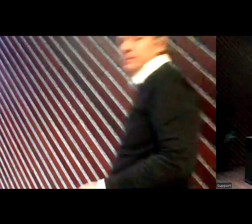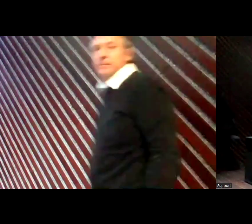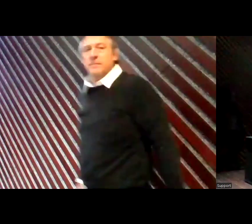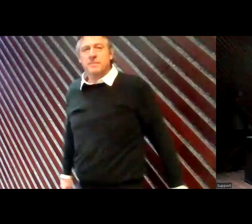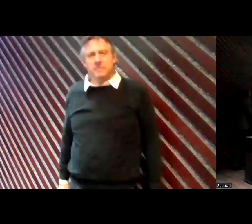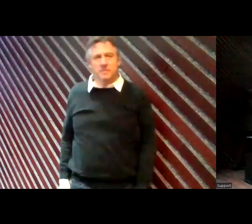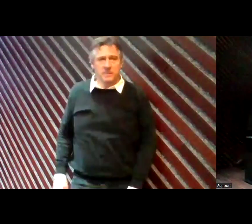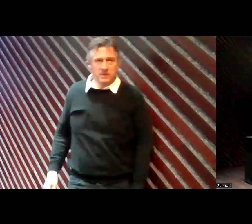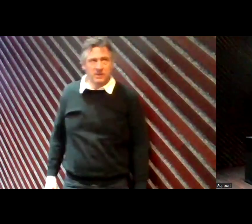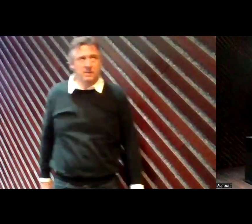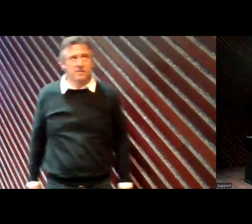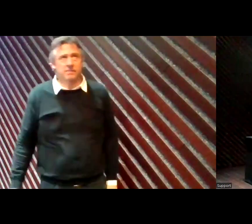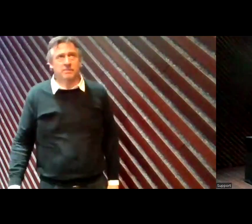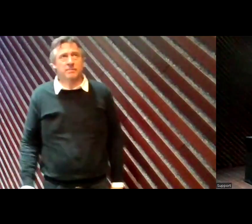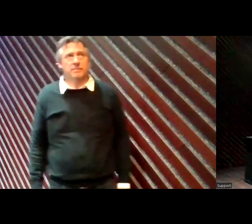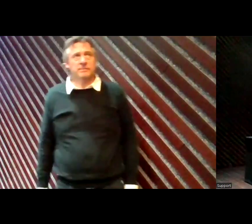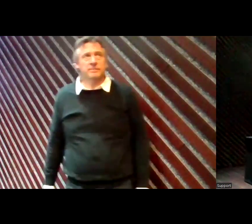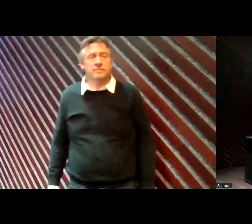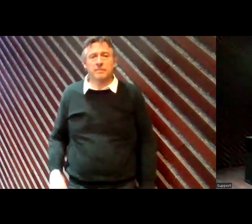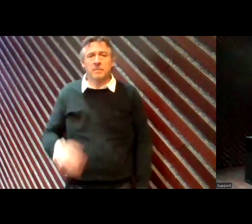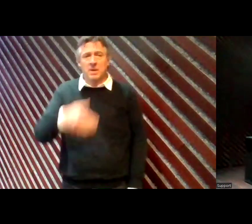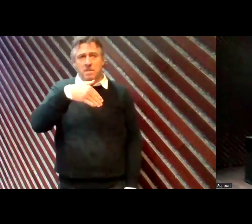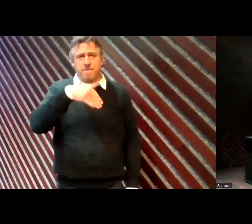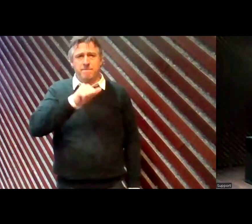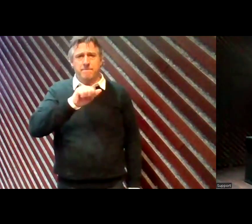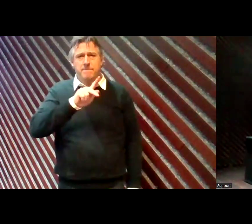pour mon point ordre pour